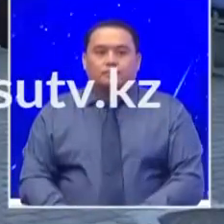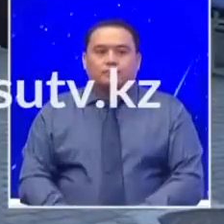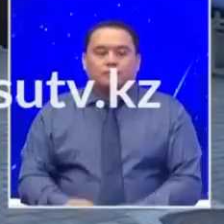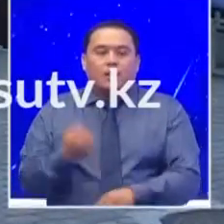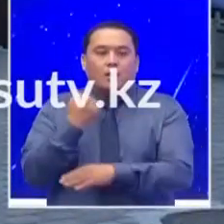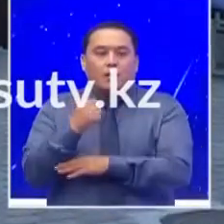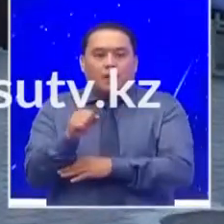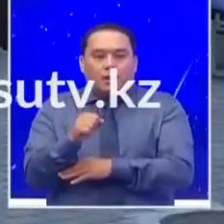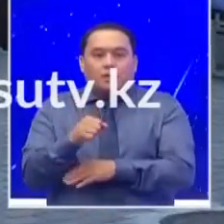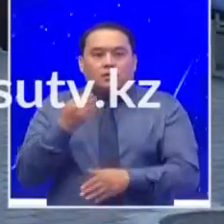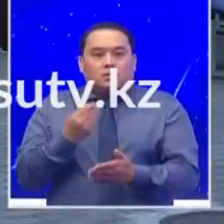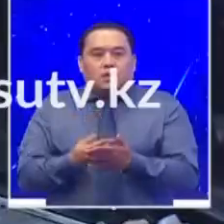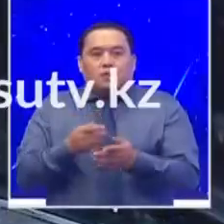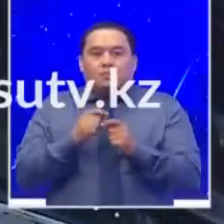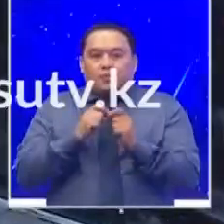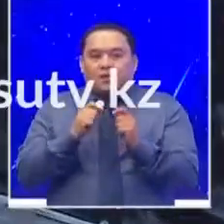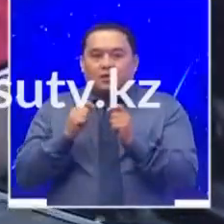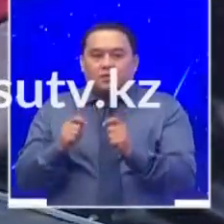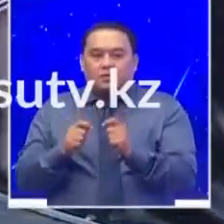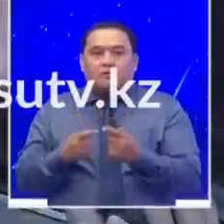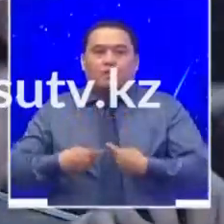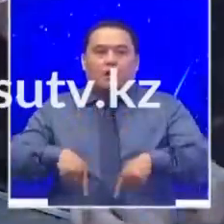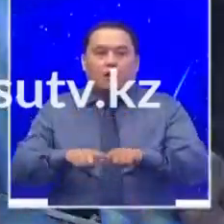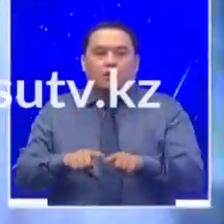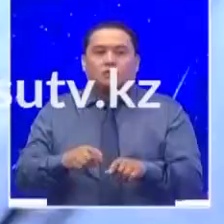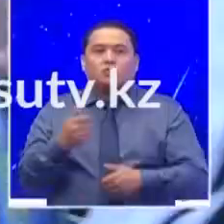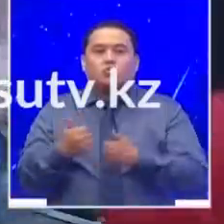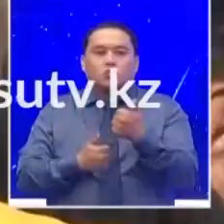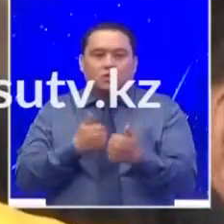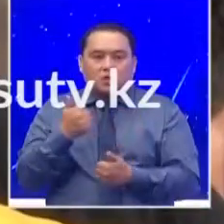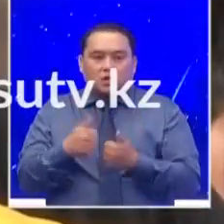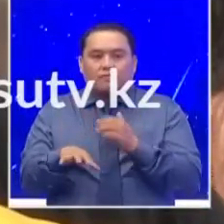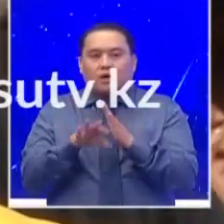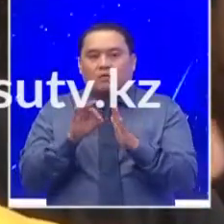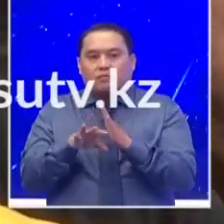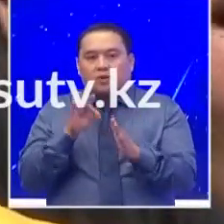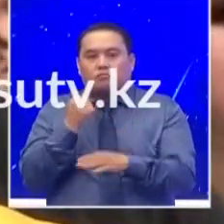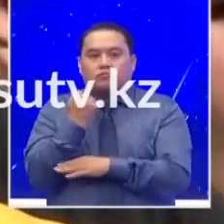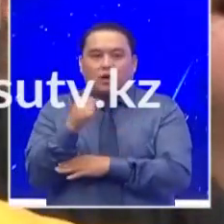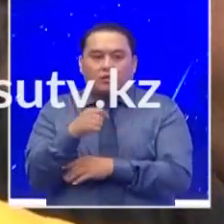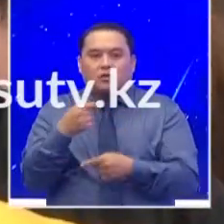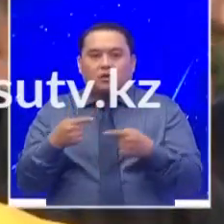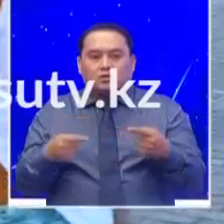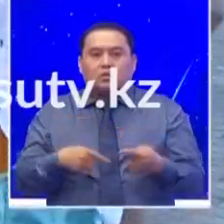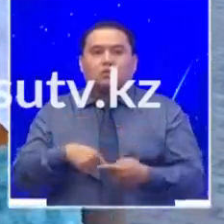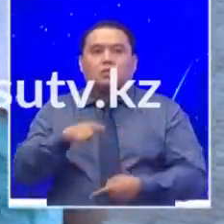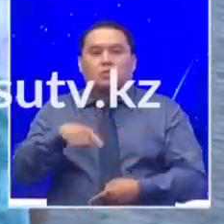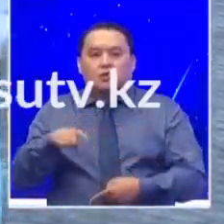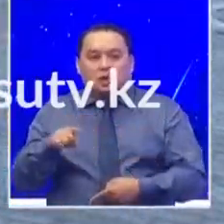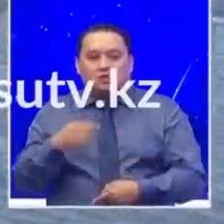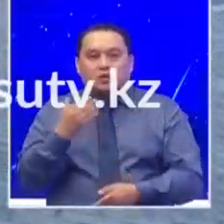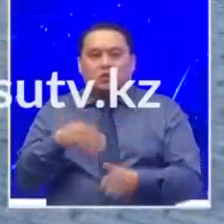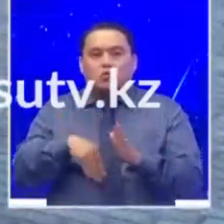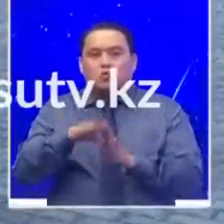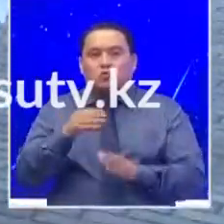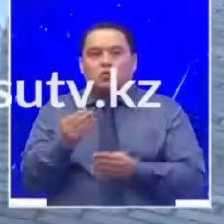призеры были награждены ценными призами и грамотами от организаторов турнира. Также были определены победители в различных номинациях, таких как